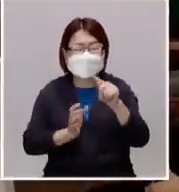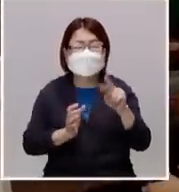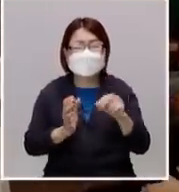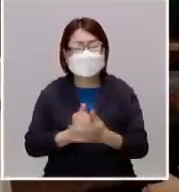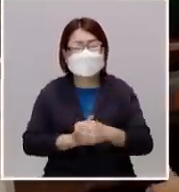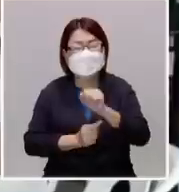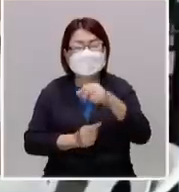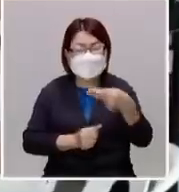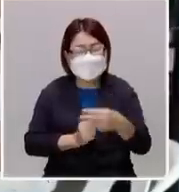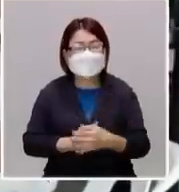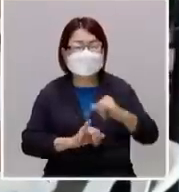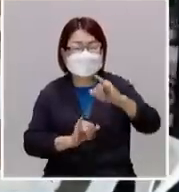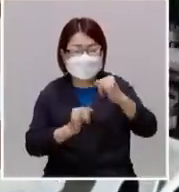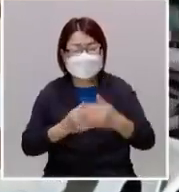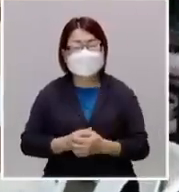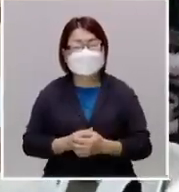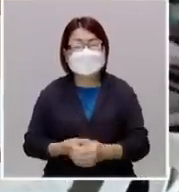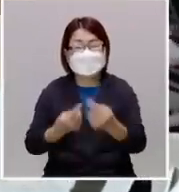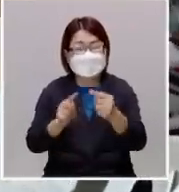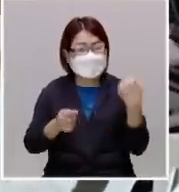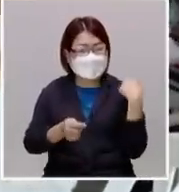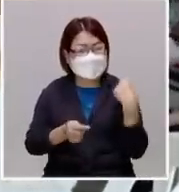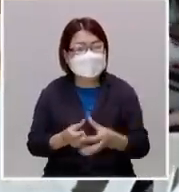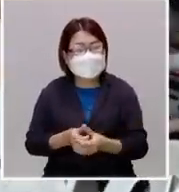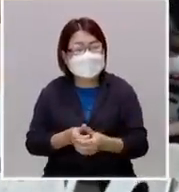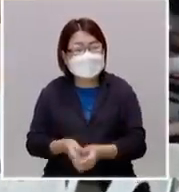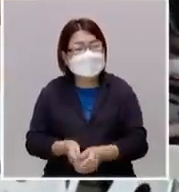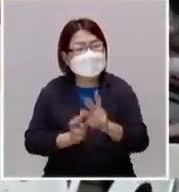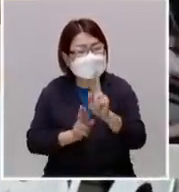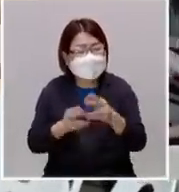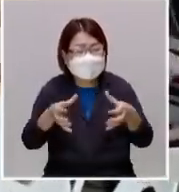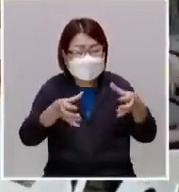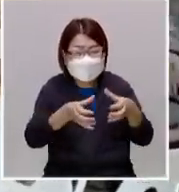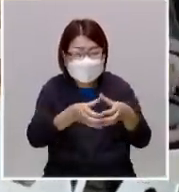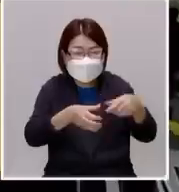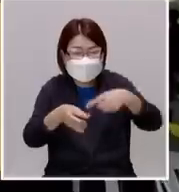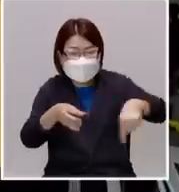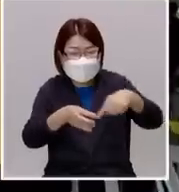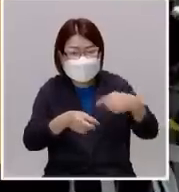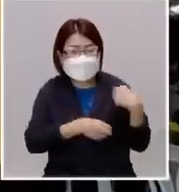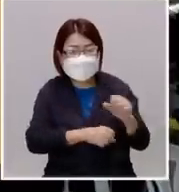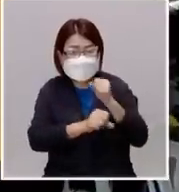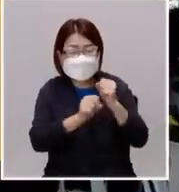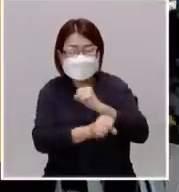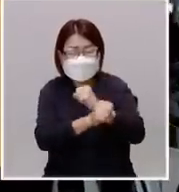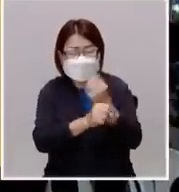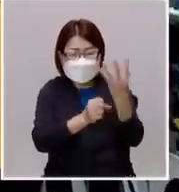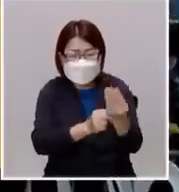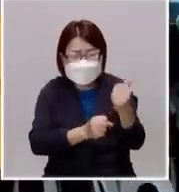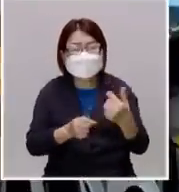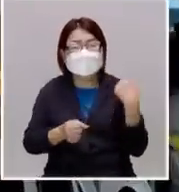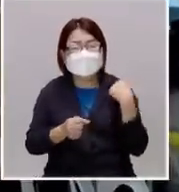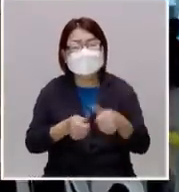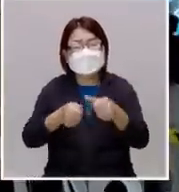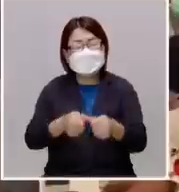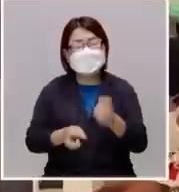จักรกลุ่มที่มีแนวโน้มควบคุมการระบาดได้8คลัสเตอร์ในพื้นที่เขตทวีวัฒนาปทุมวันสาทรป้อมปราบศั